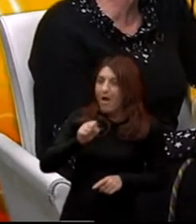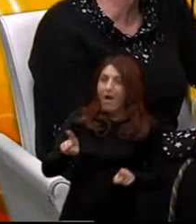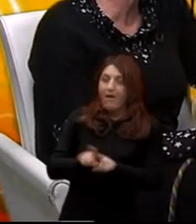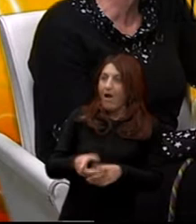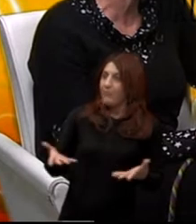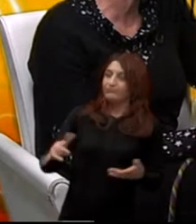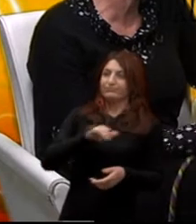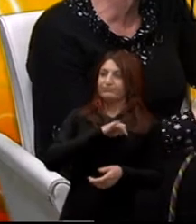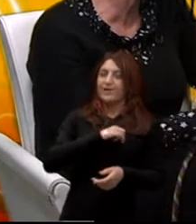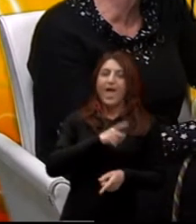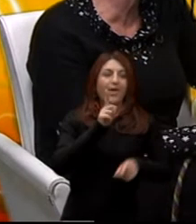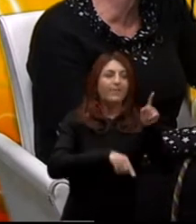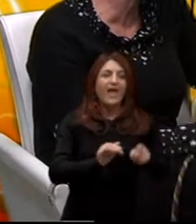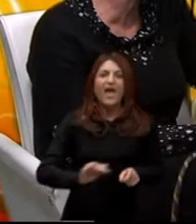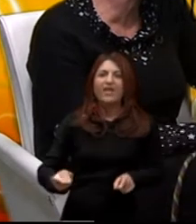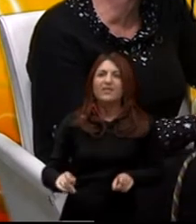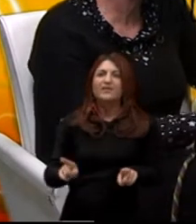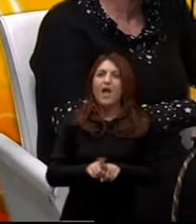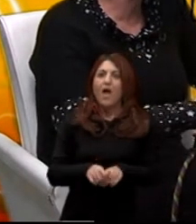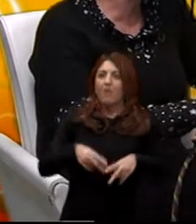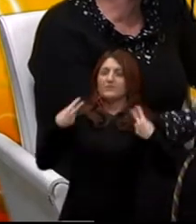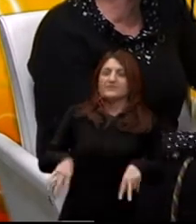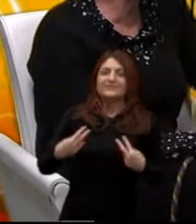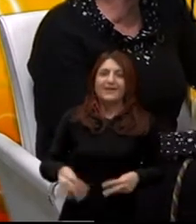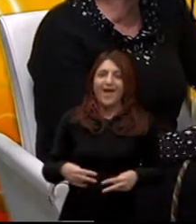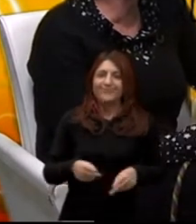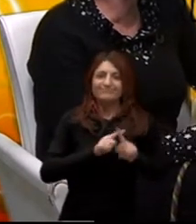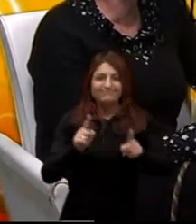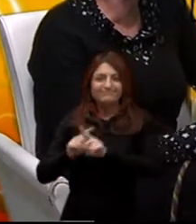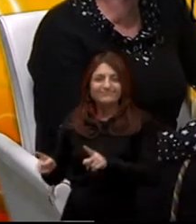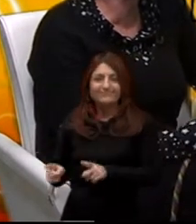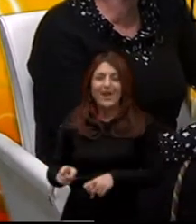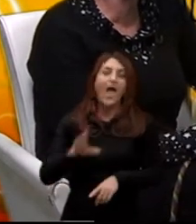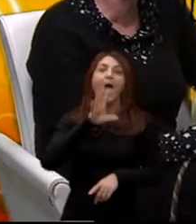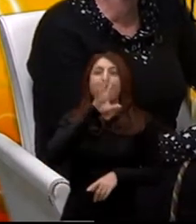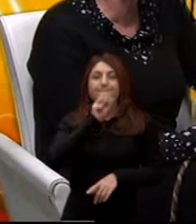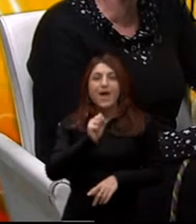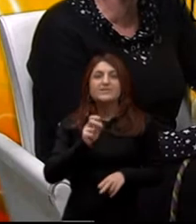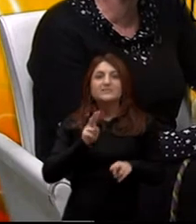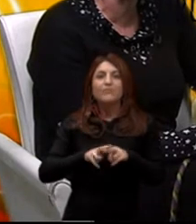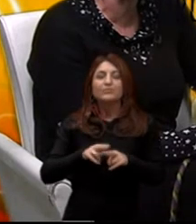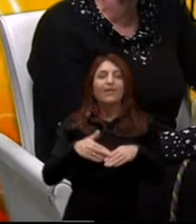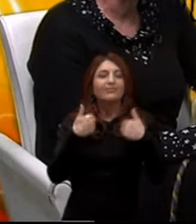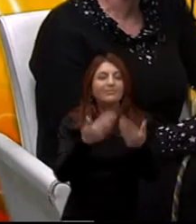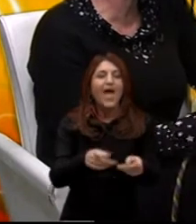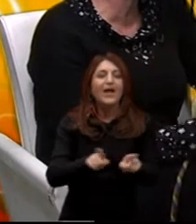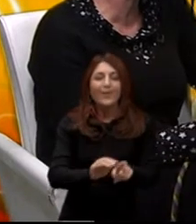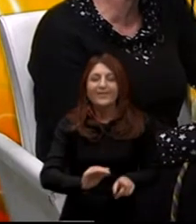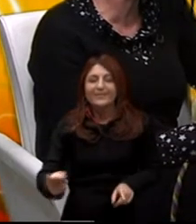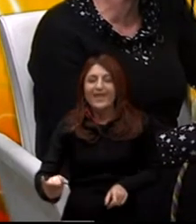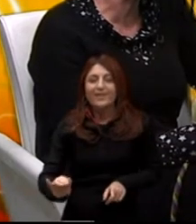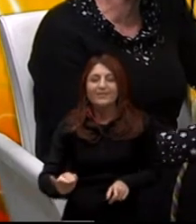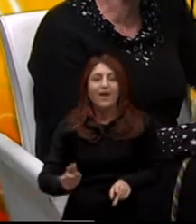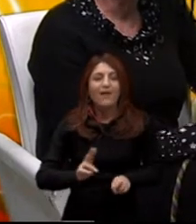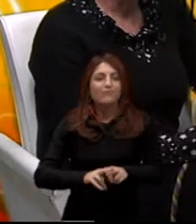će proizvesti strah. Ali taj pas je taj nekakav poligon gdje dijete će se u toj prostoriji osjećati ugodno jer će